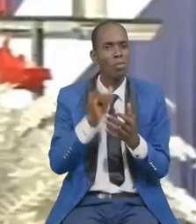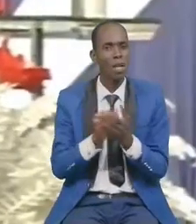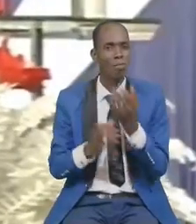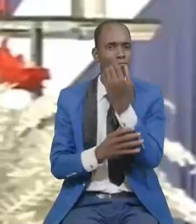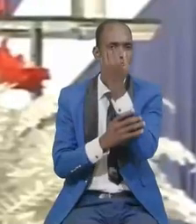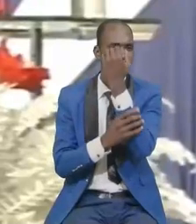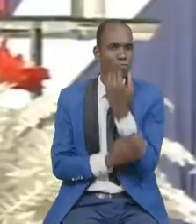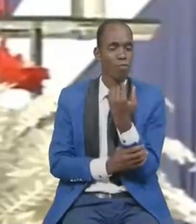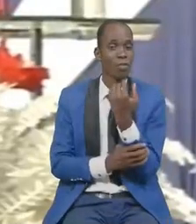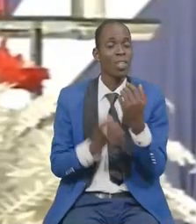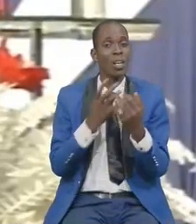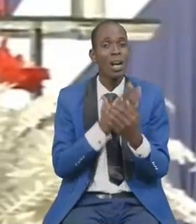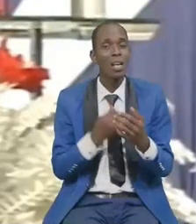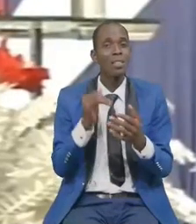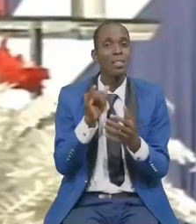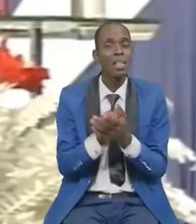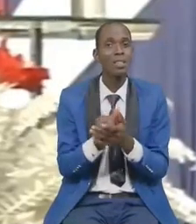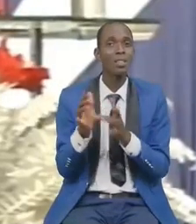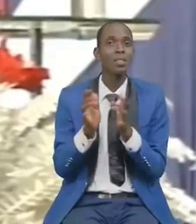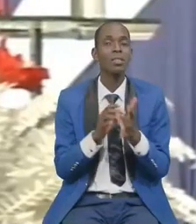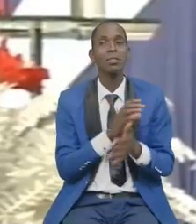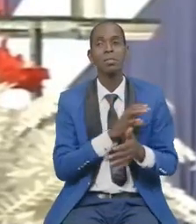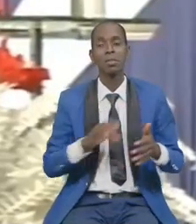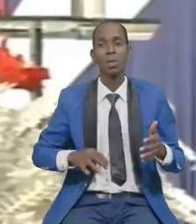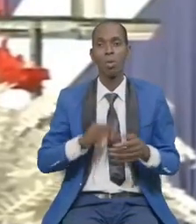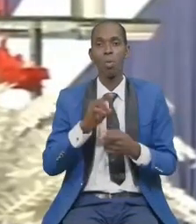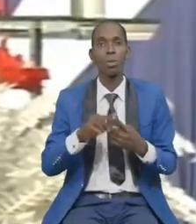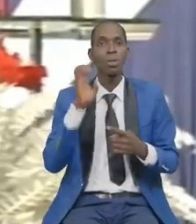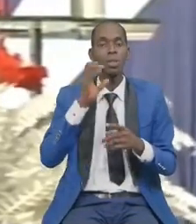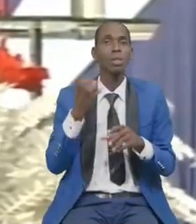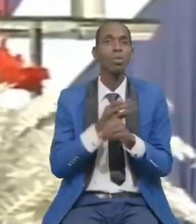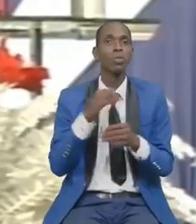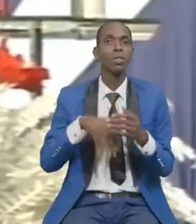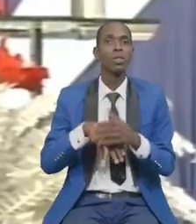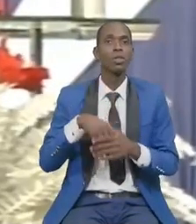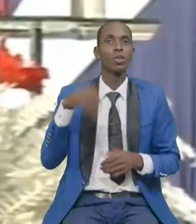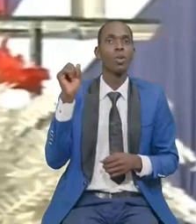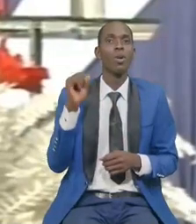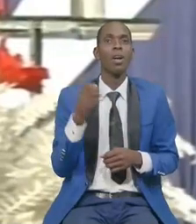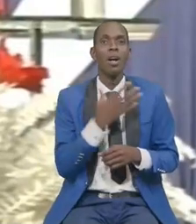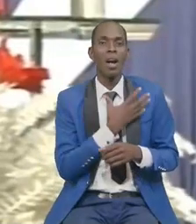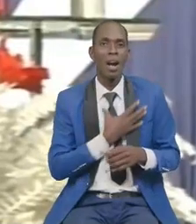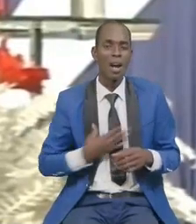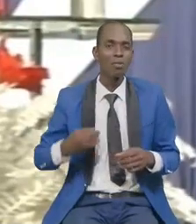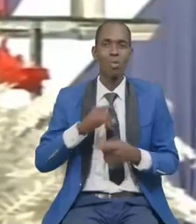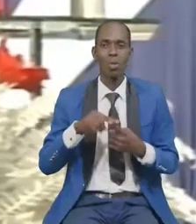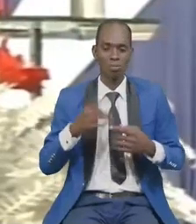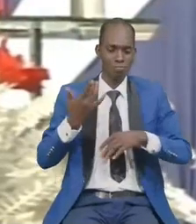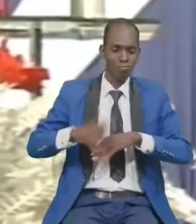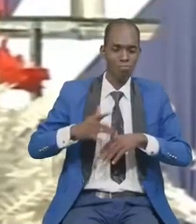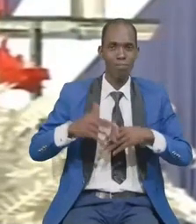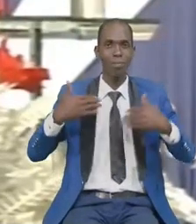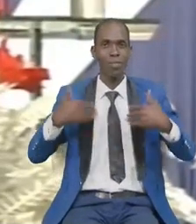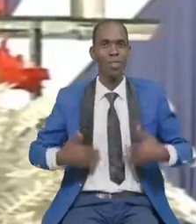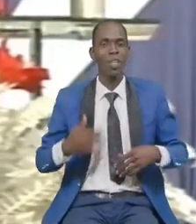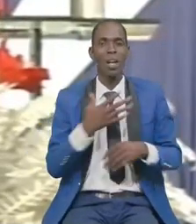l'humiliation que Jésus-Christ a endurée quand ils ont ôté ses vêtements, quand ils ont tiré au sort ses vêtements, quand ils l'ont